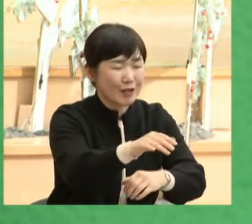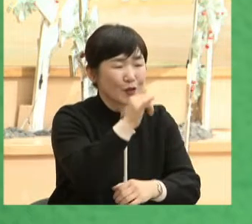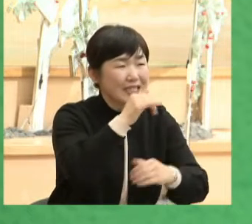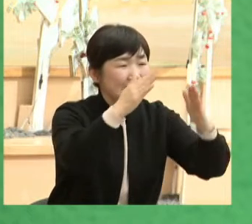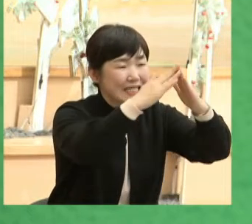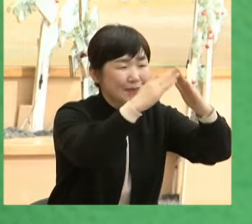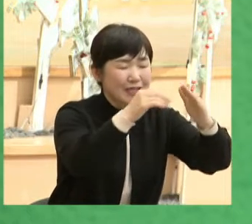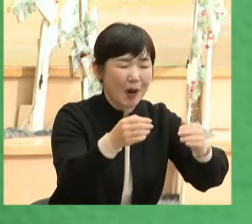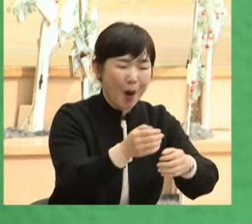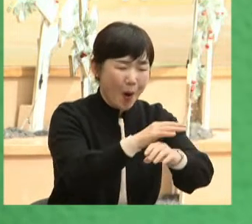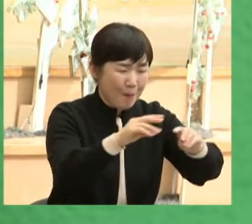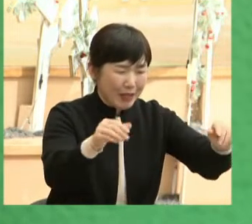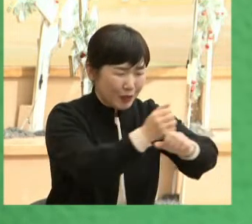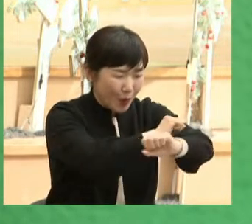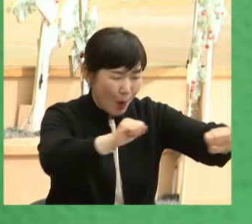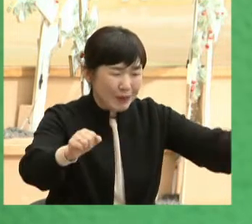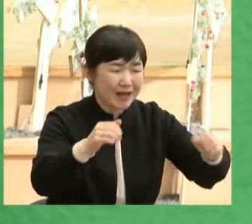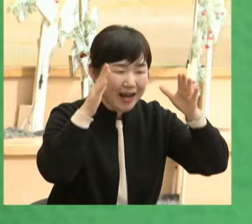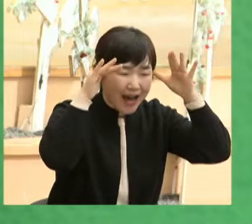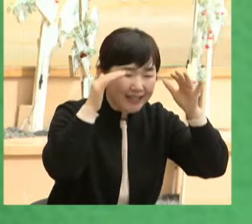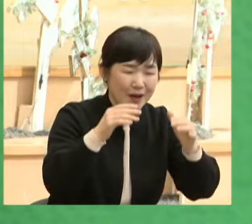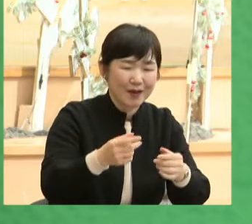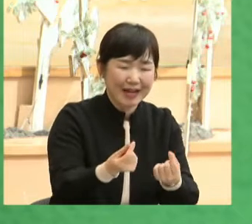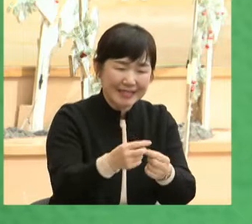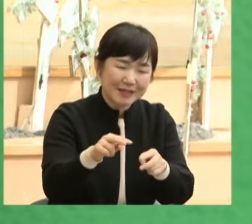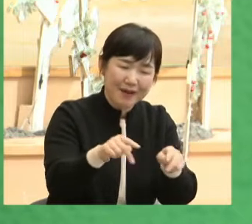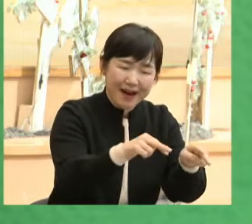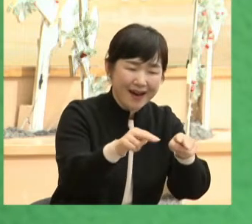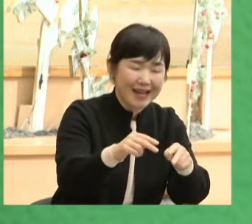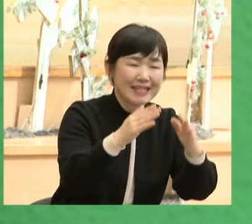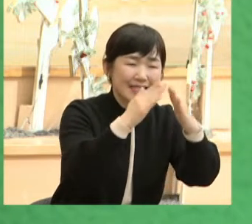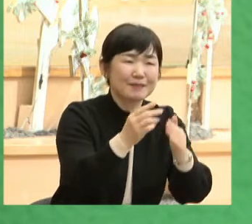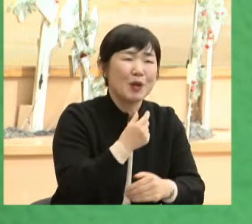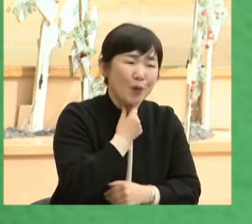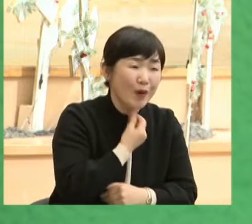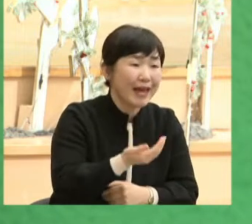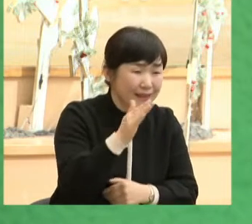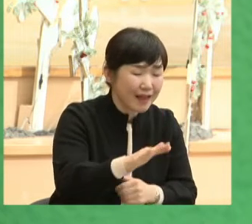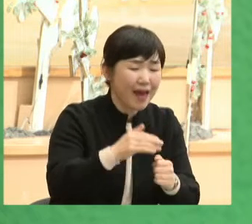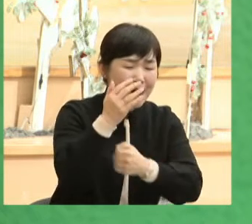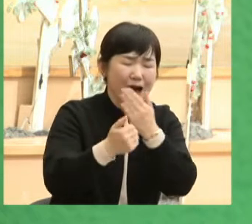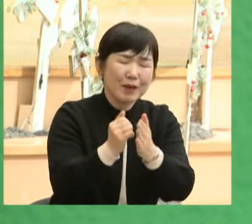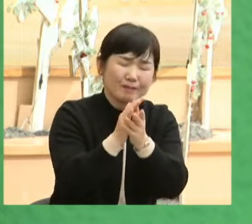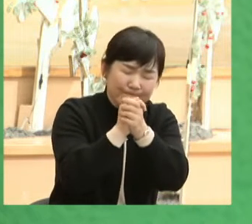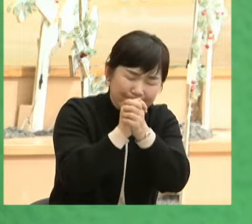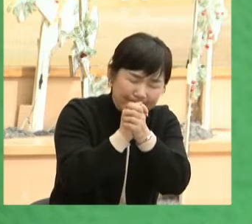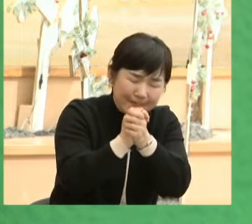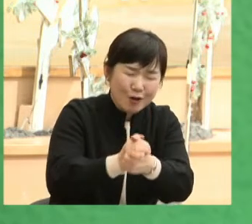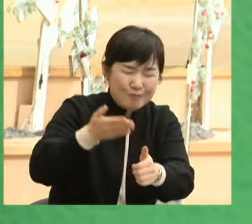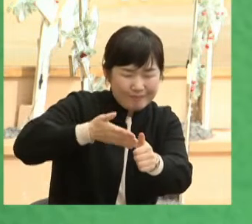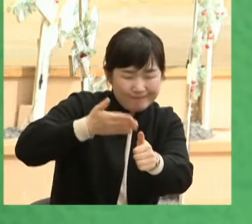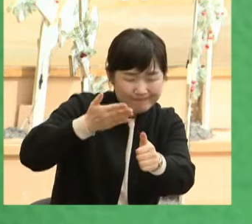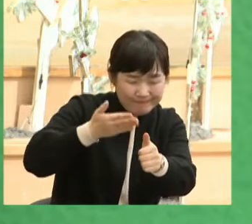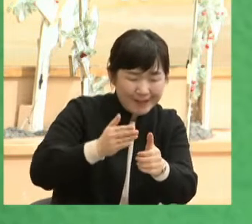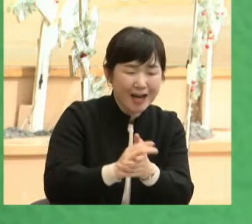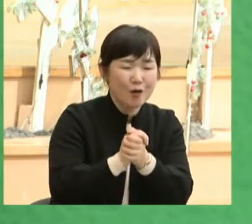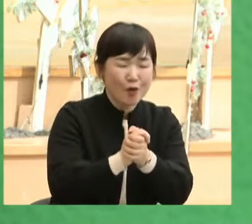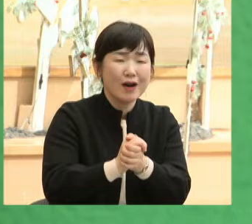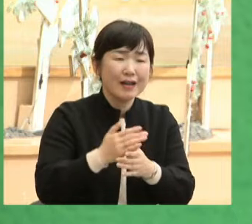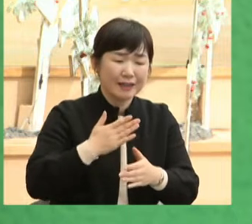마당도 넓어서 마당에서 강아지를 산책할 수 있는 집을 원했다 하나님께 강구하고 요청도 내 마음의